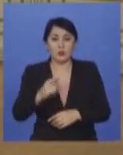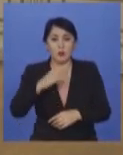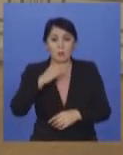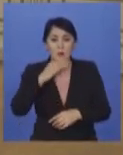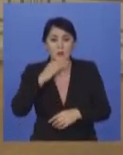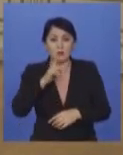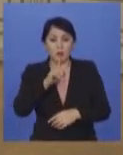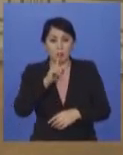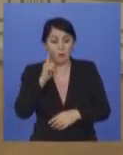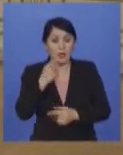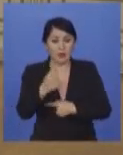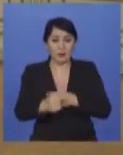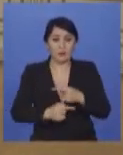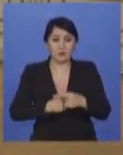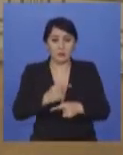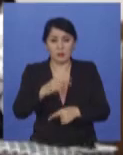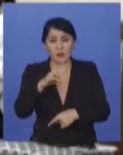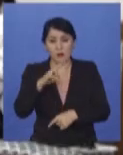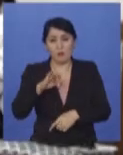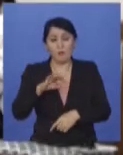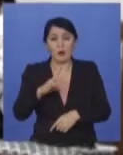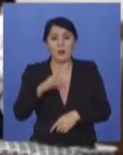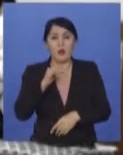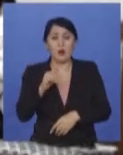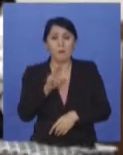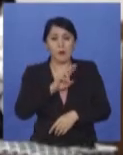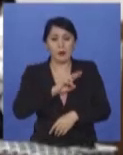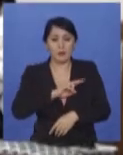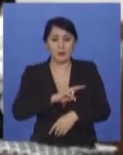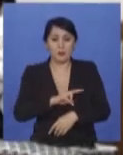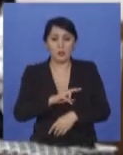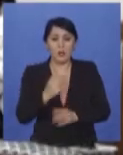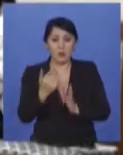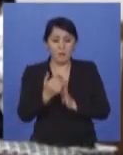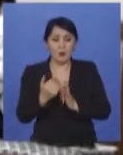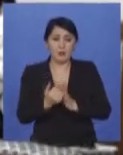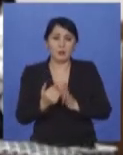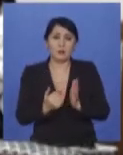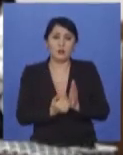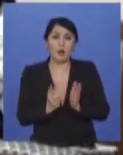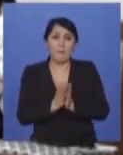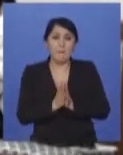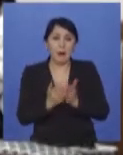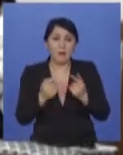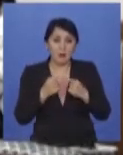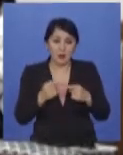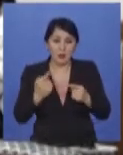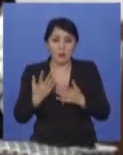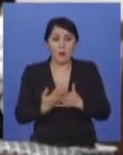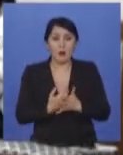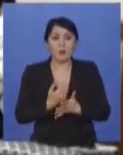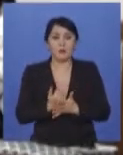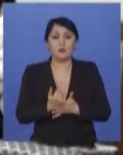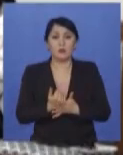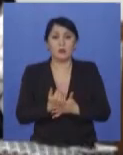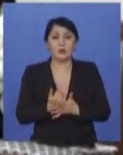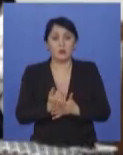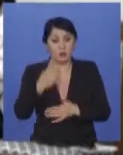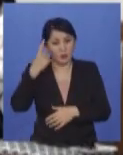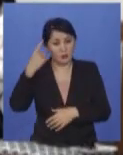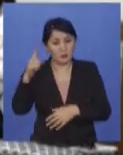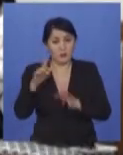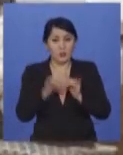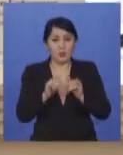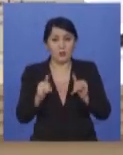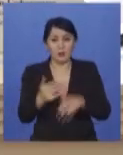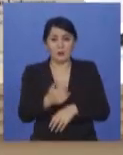бөлігі жас буын. Жалпы біз Аманжол Қошанов ғылыми еңбектері, монографиялары, ғылыми құралдары мен басқа да жетістіктерінде айтылған идеяларды